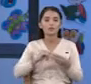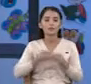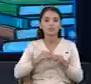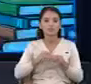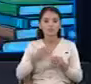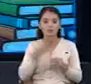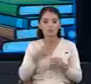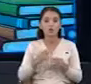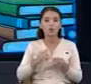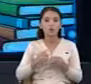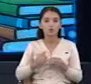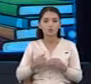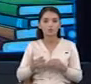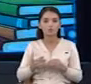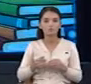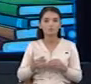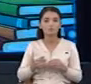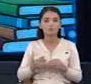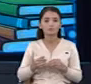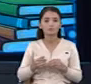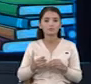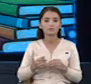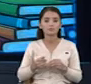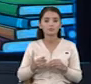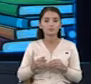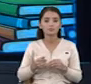точилка, ручка,